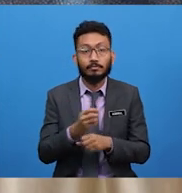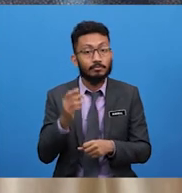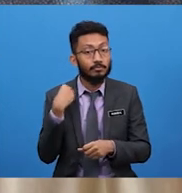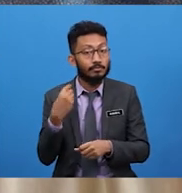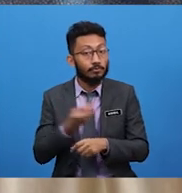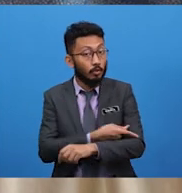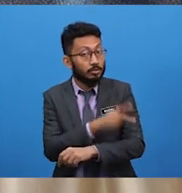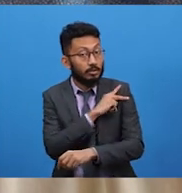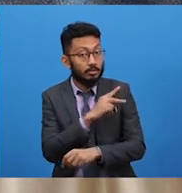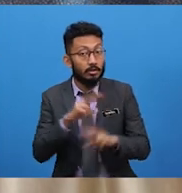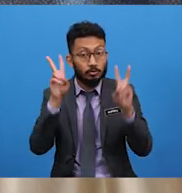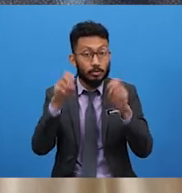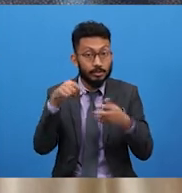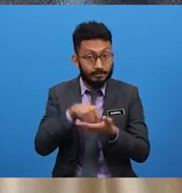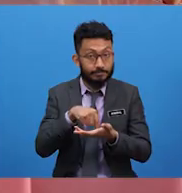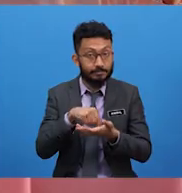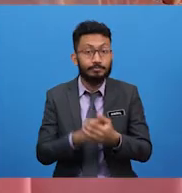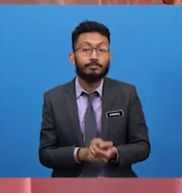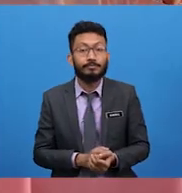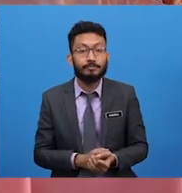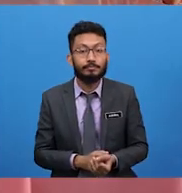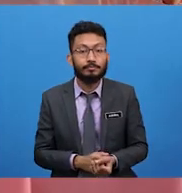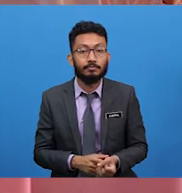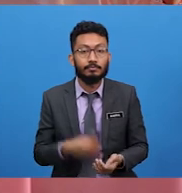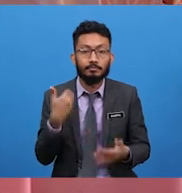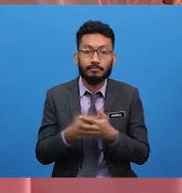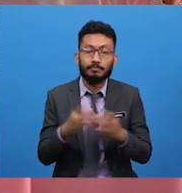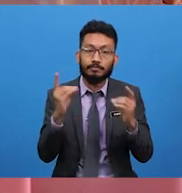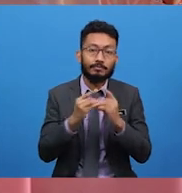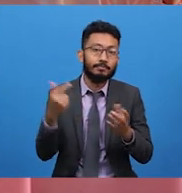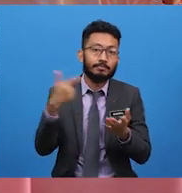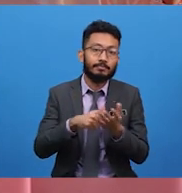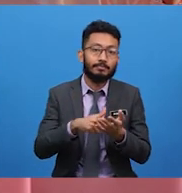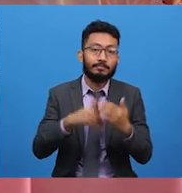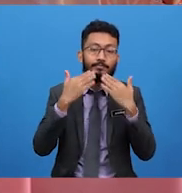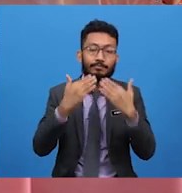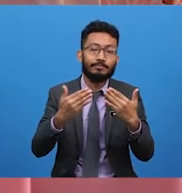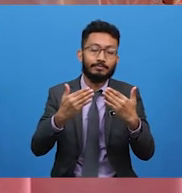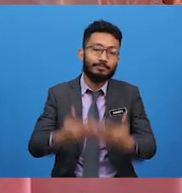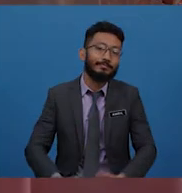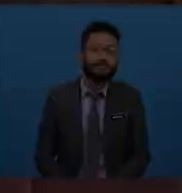tajuk yang cikgu ajar pada kali ini. Sehingga berjumpa lagi. Terima kasih.